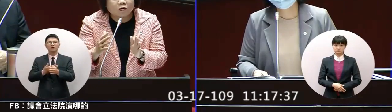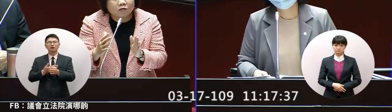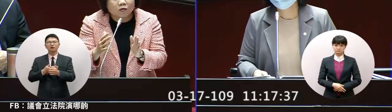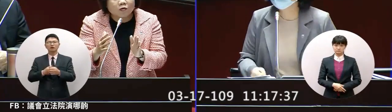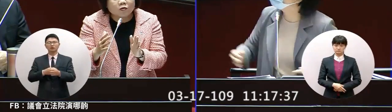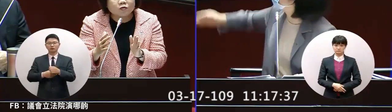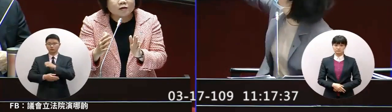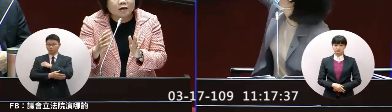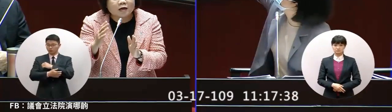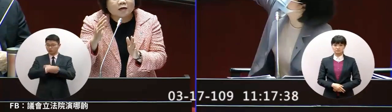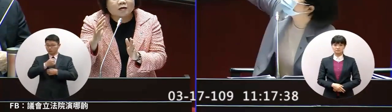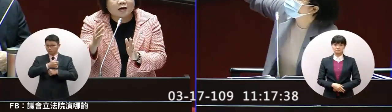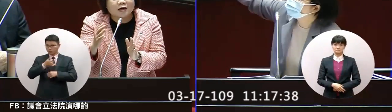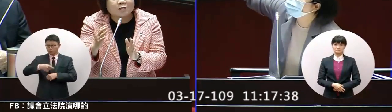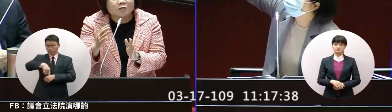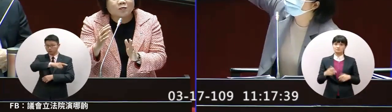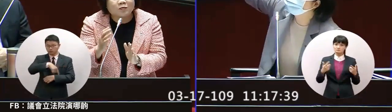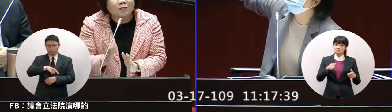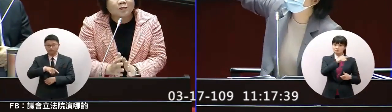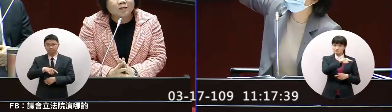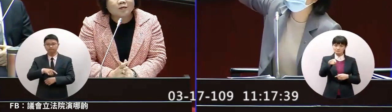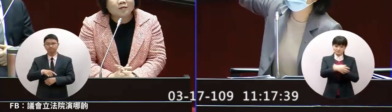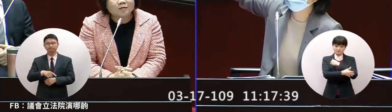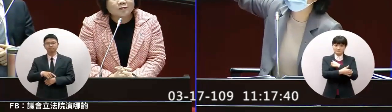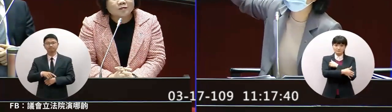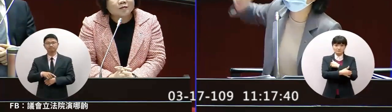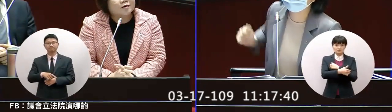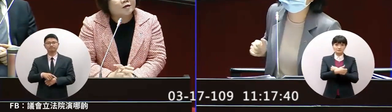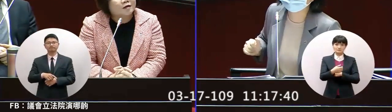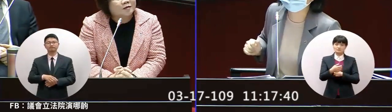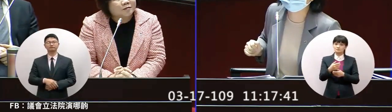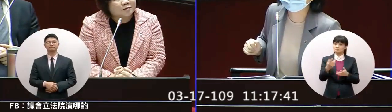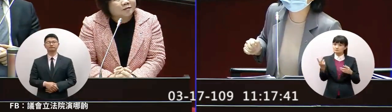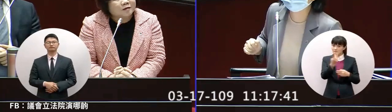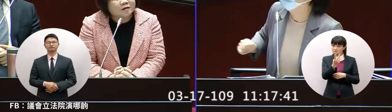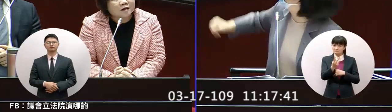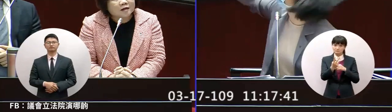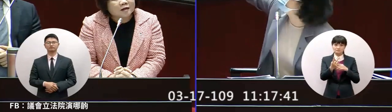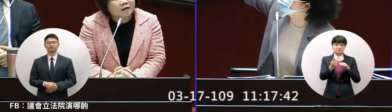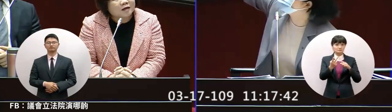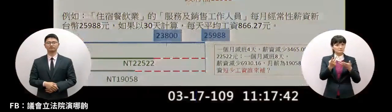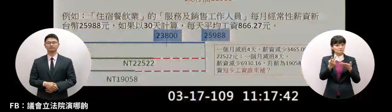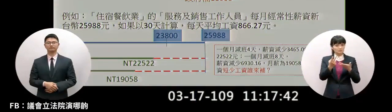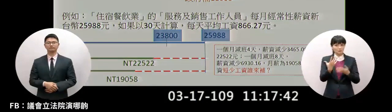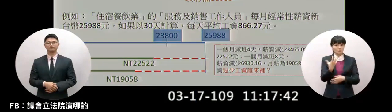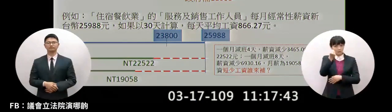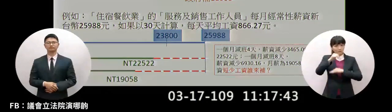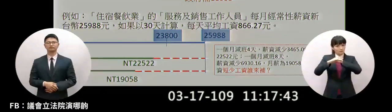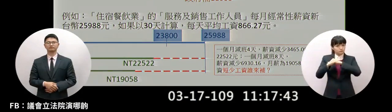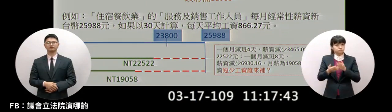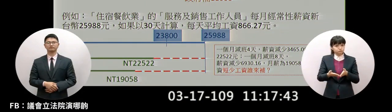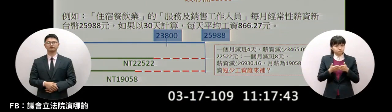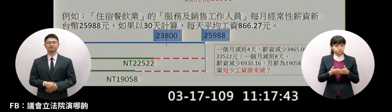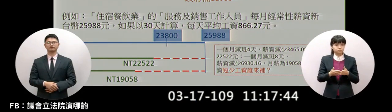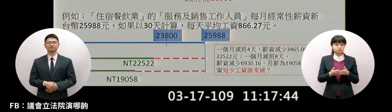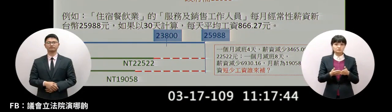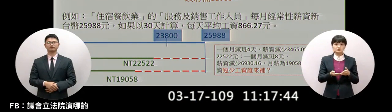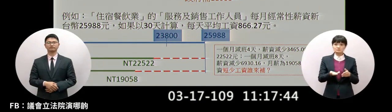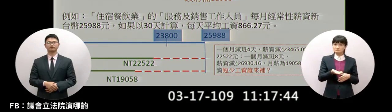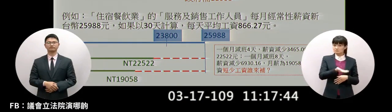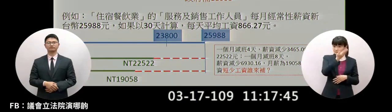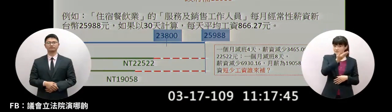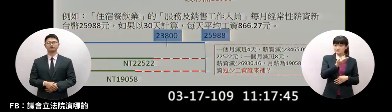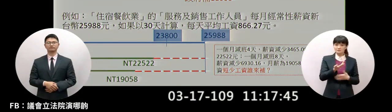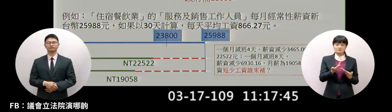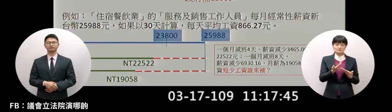有工作， 我是告诉你，这两种劳工得到的权益应该都一样的。 你上面是无条件就直接补短补差